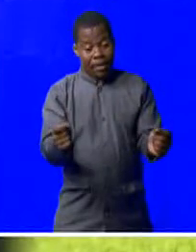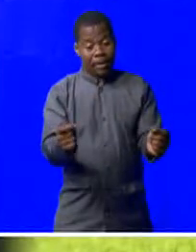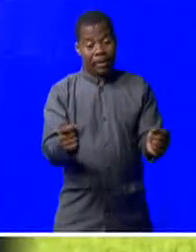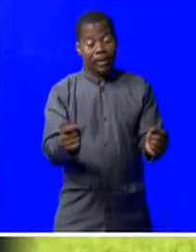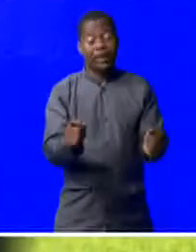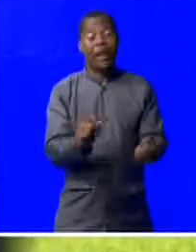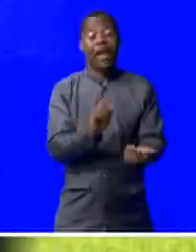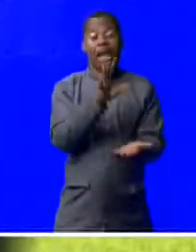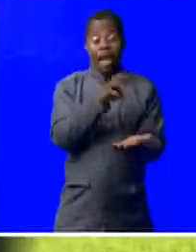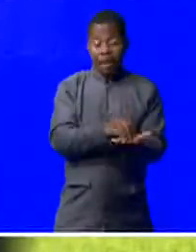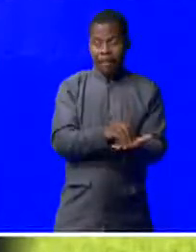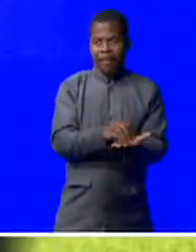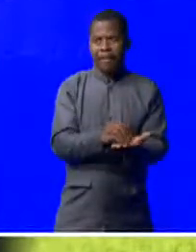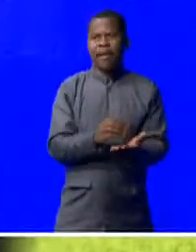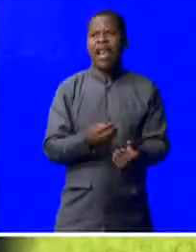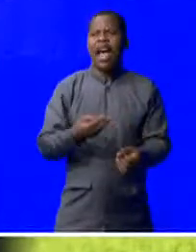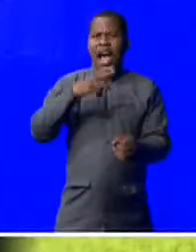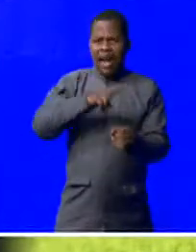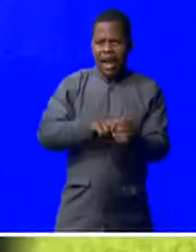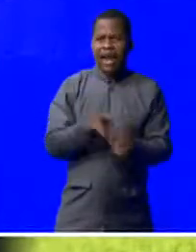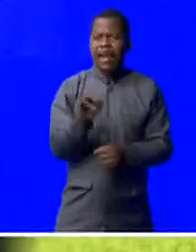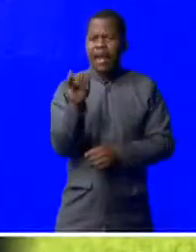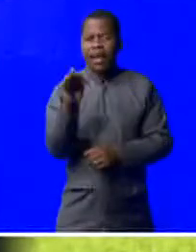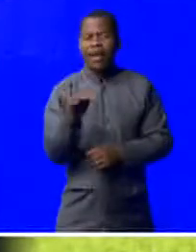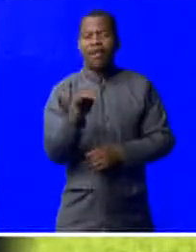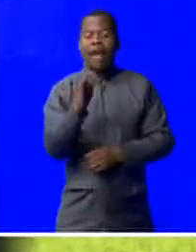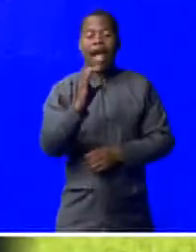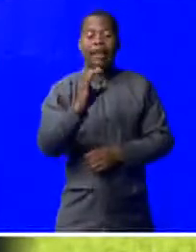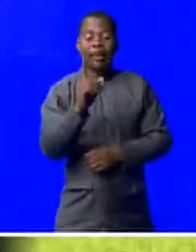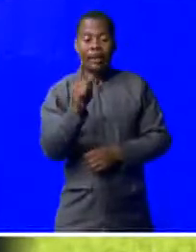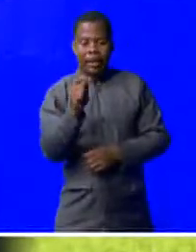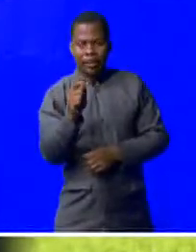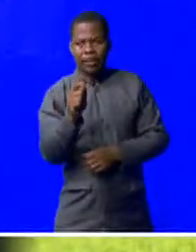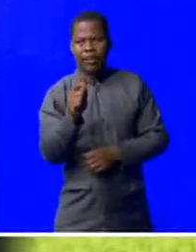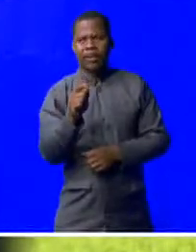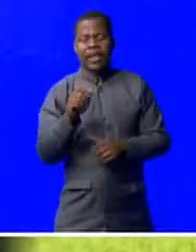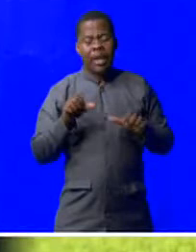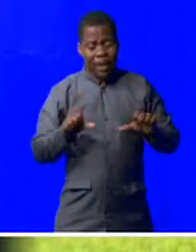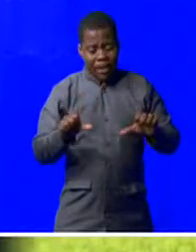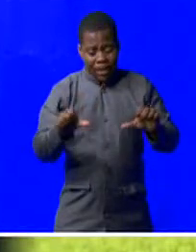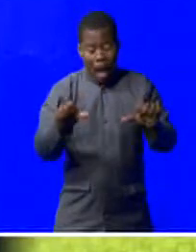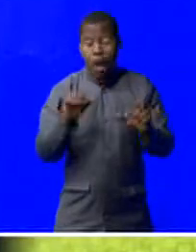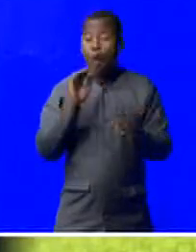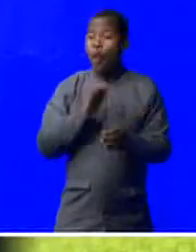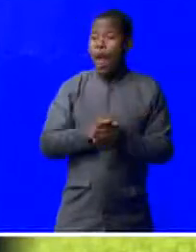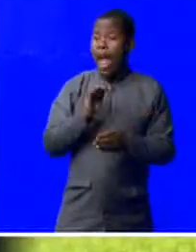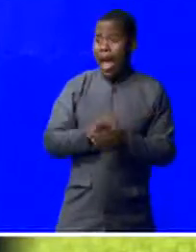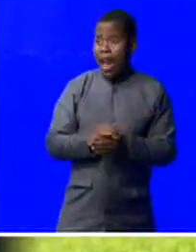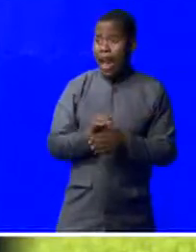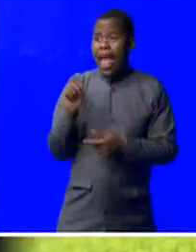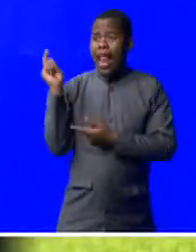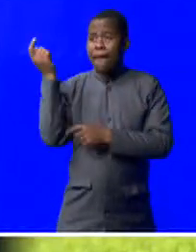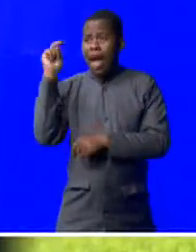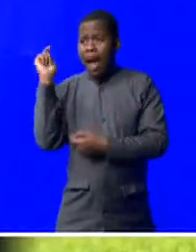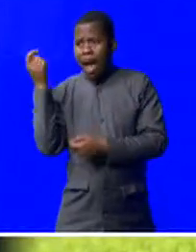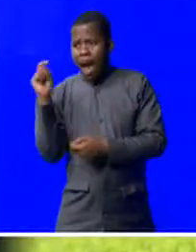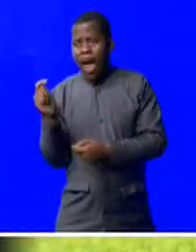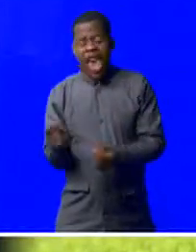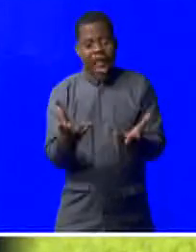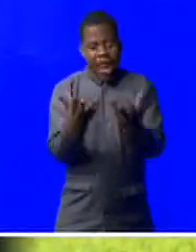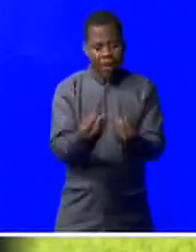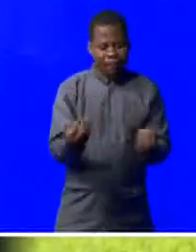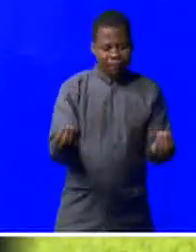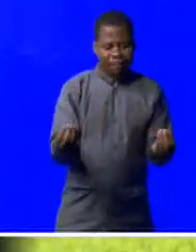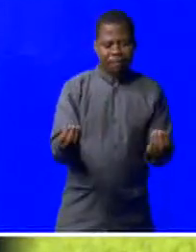iICT uma sihanise kahle singakwazi ukuthi lemakhaya bantwana njengoba bakhona